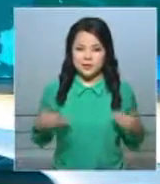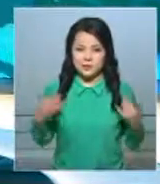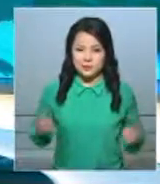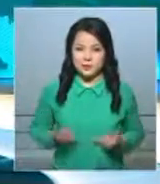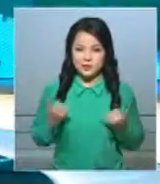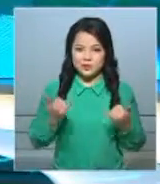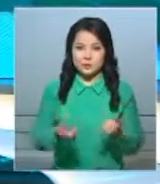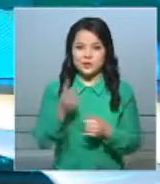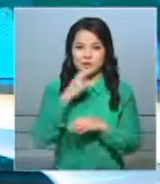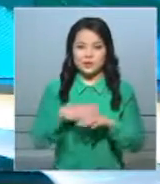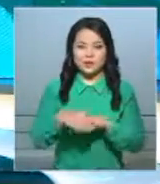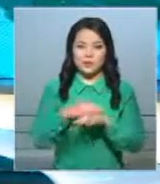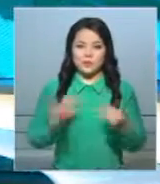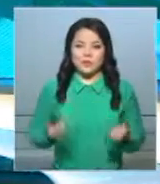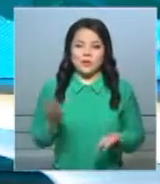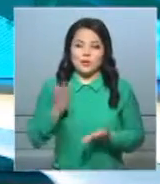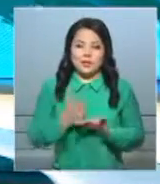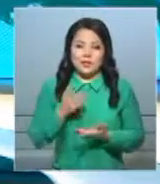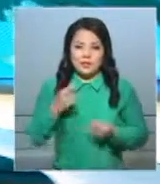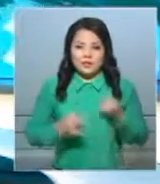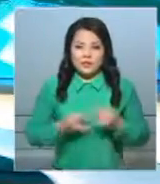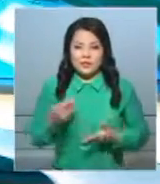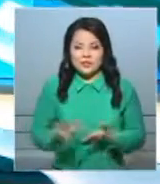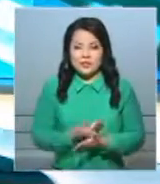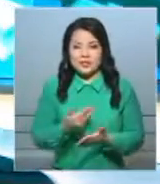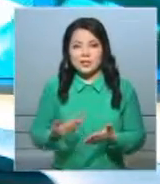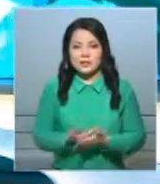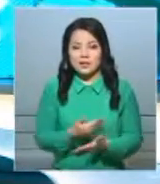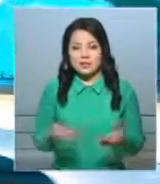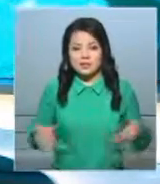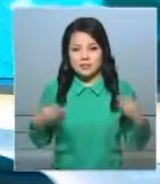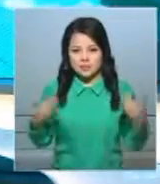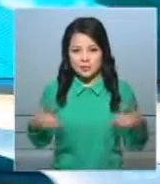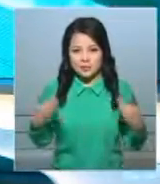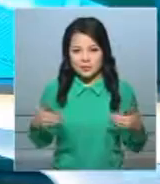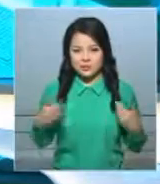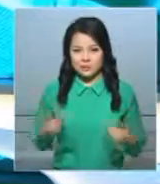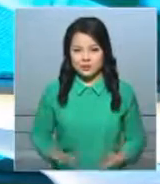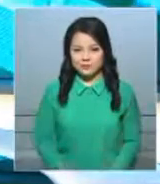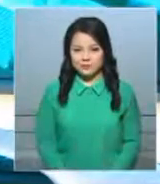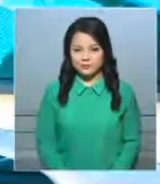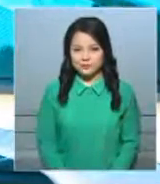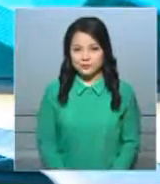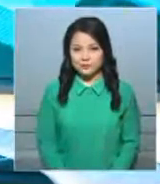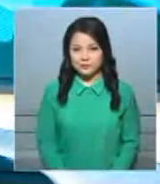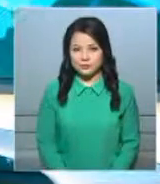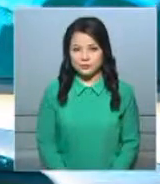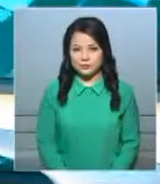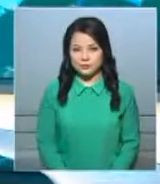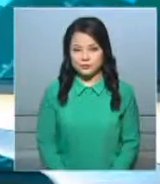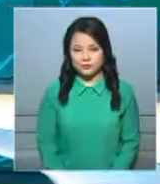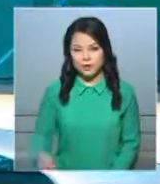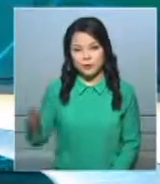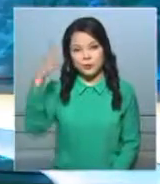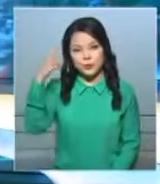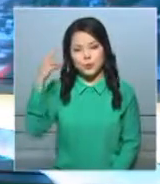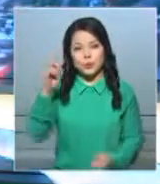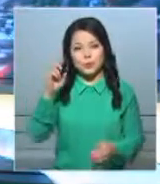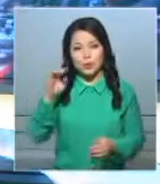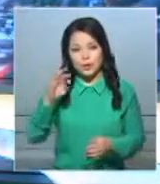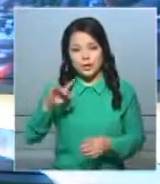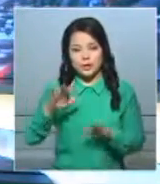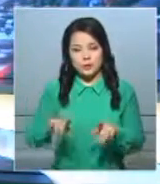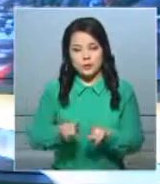Бұл жаңалықтар шығарылымы студияда Жанбол Зинолла және әріптесім сурда аудармашы Шырын Қожбанова. Брюссель